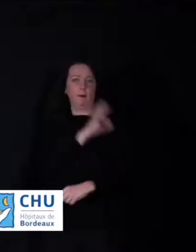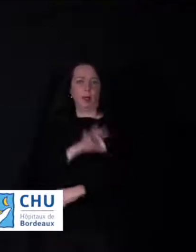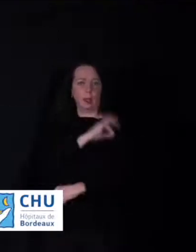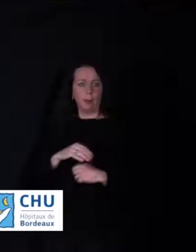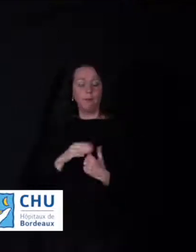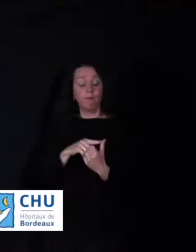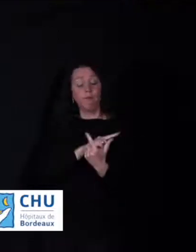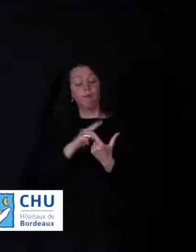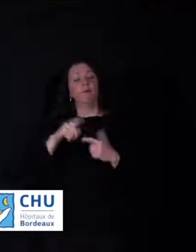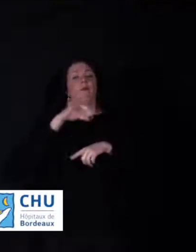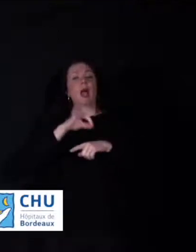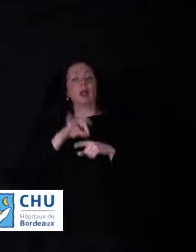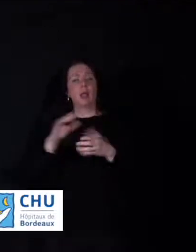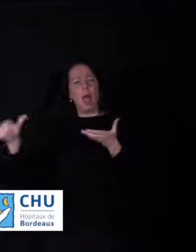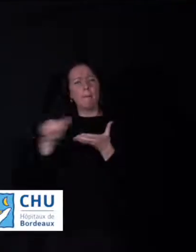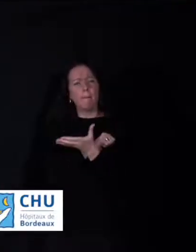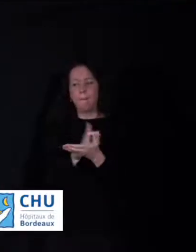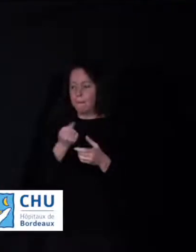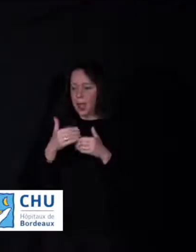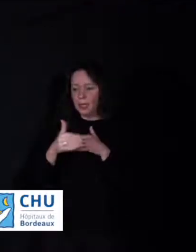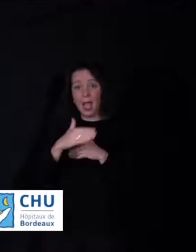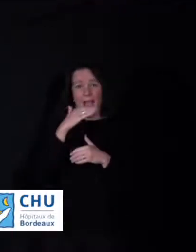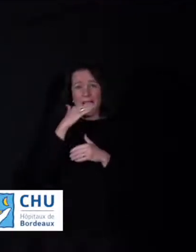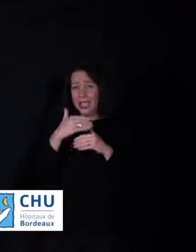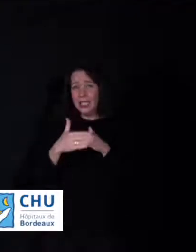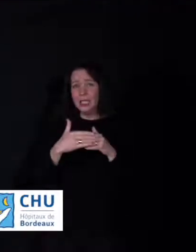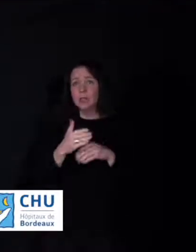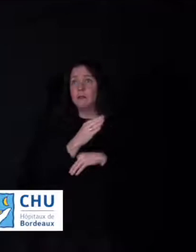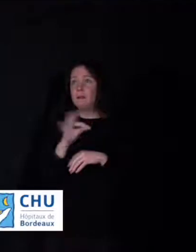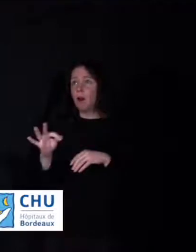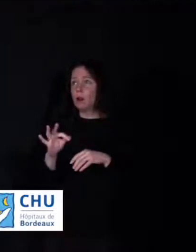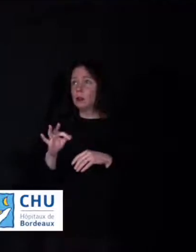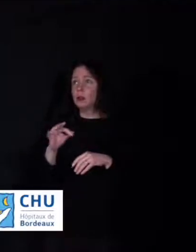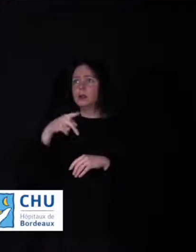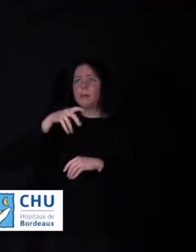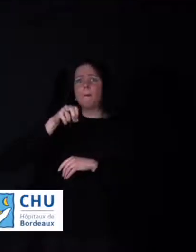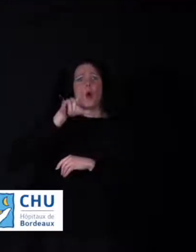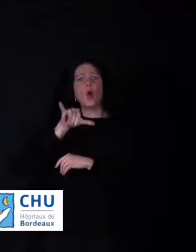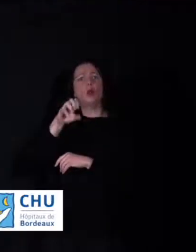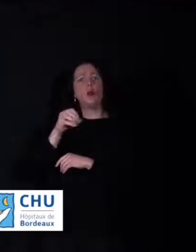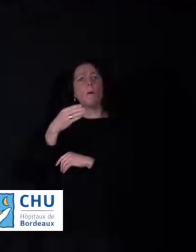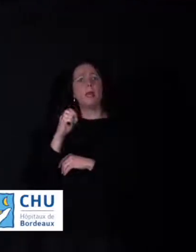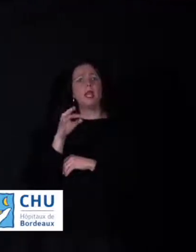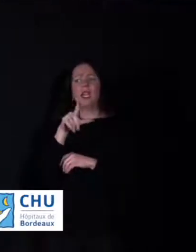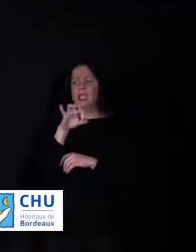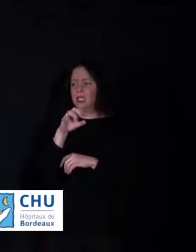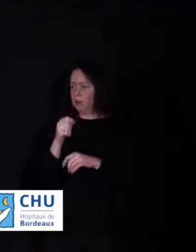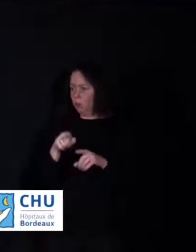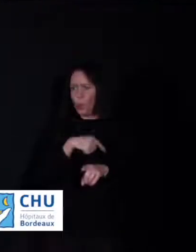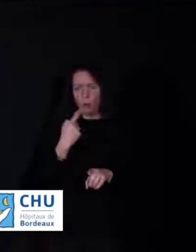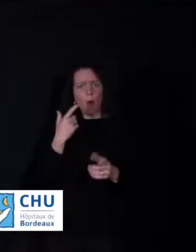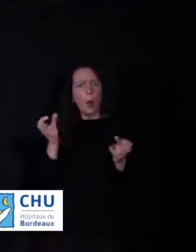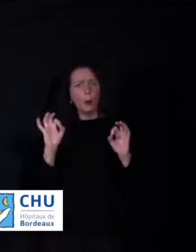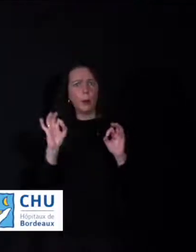en passe d'être éradiquée. On y est presque. En France, il n'y a pas eu de cas de poliomyélite depuis très longtemps. Il